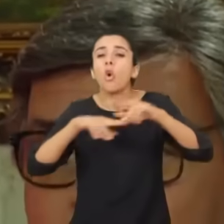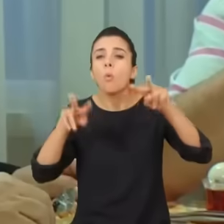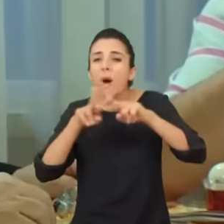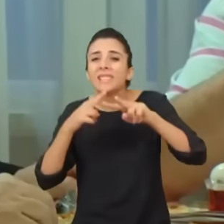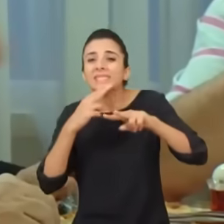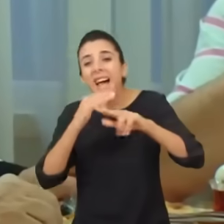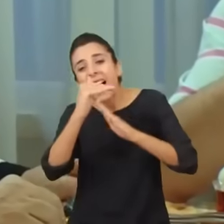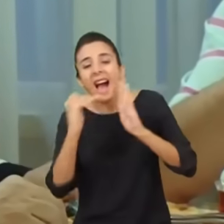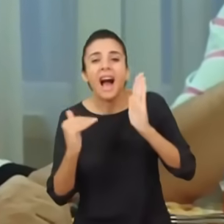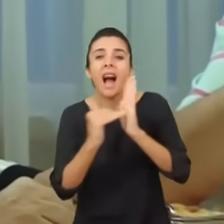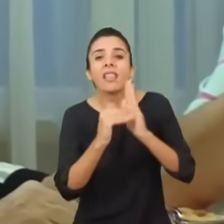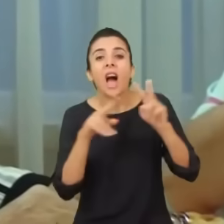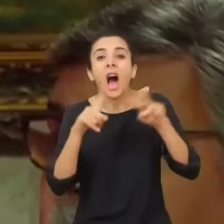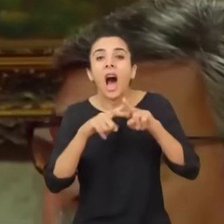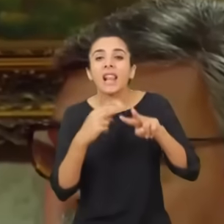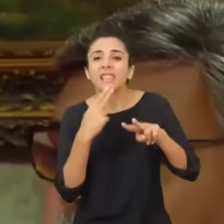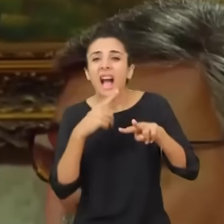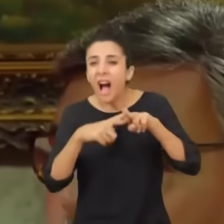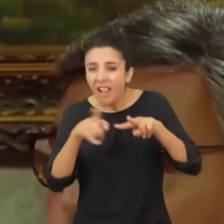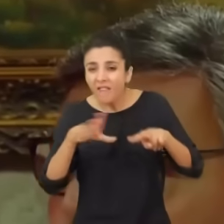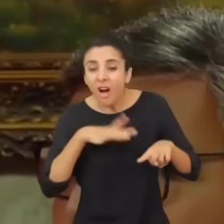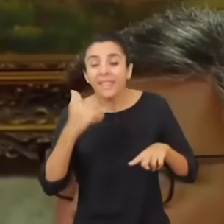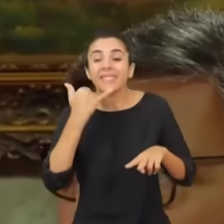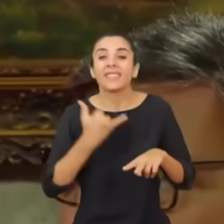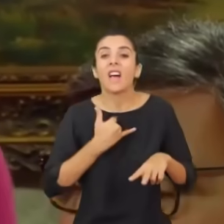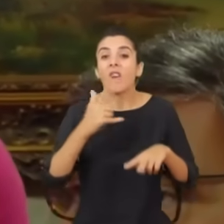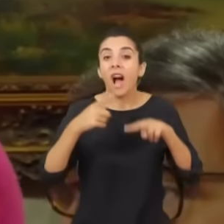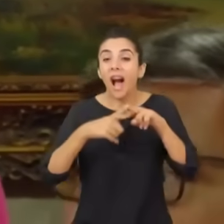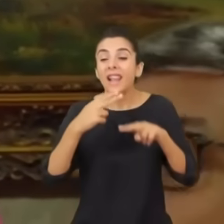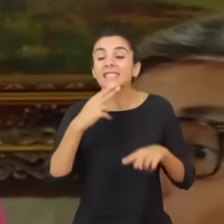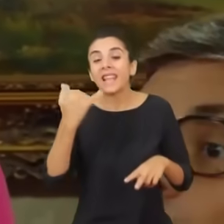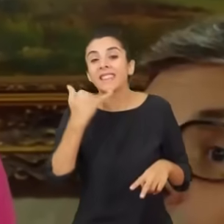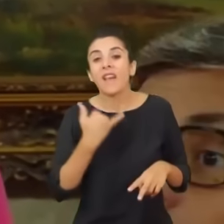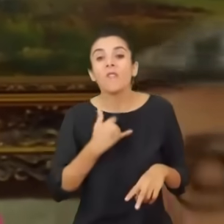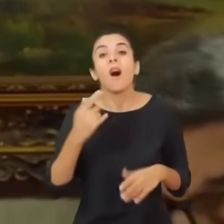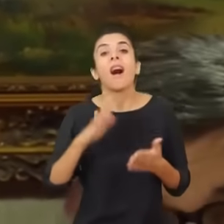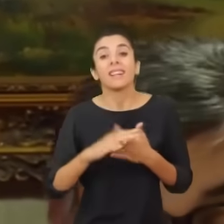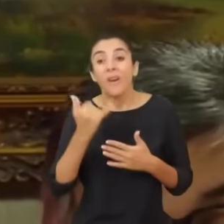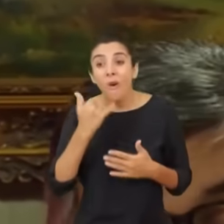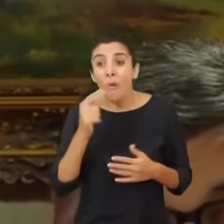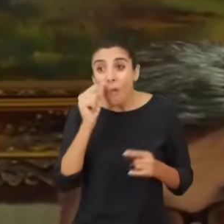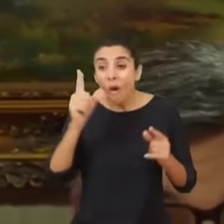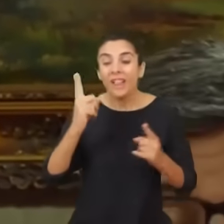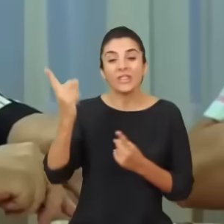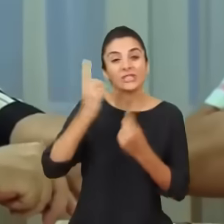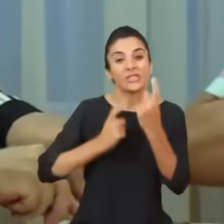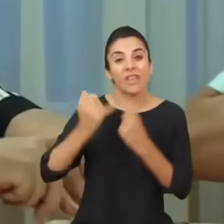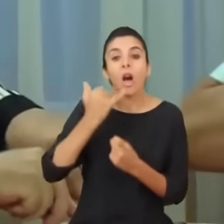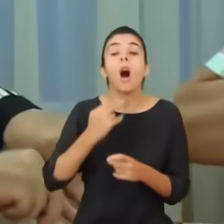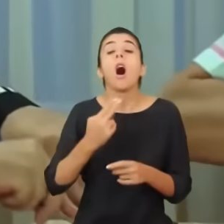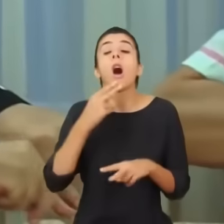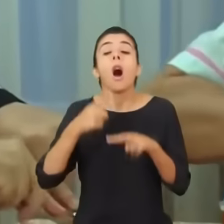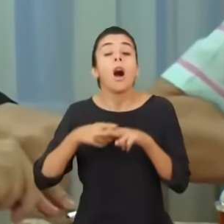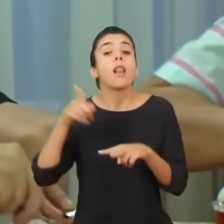var ya. Hangi Ayla? Ayla Hanım ya işte. O, onlara telefon geldiydi de aramış. Ha. Uyandınız mı diyerekten. Ha, o